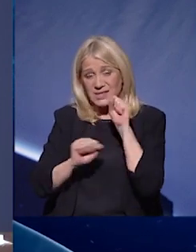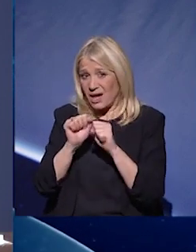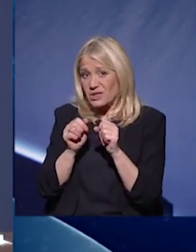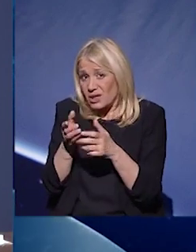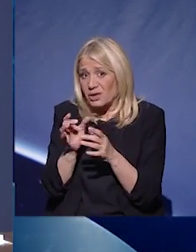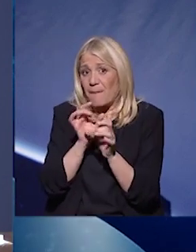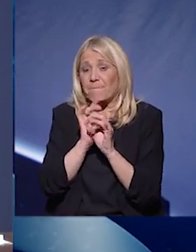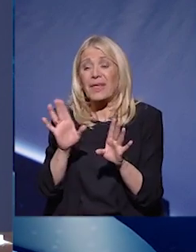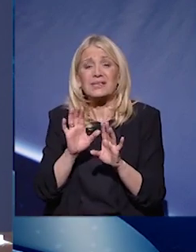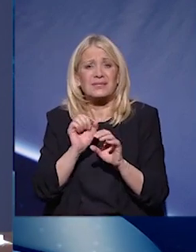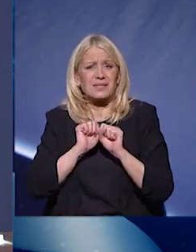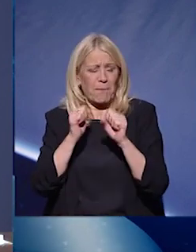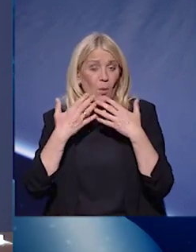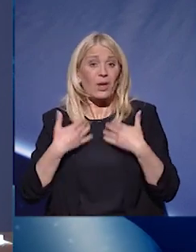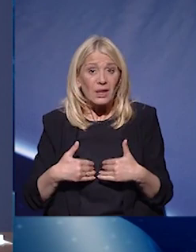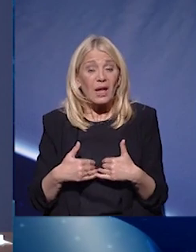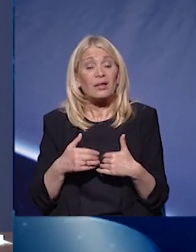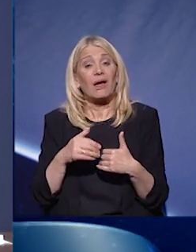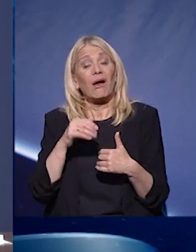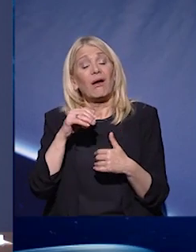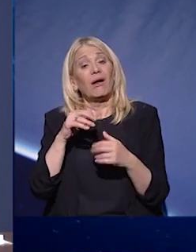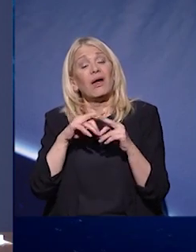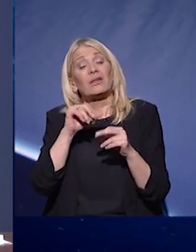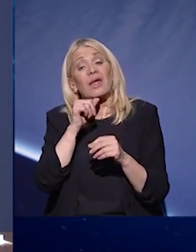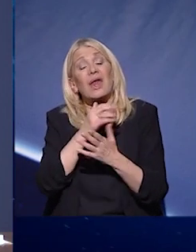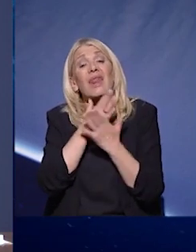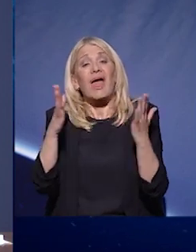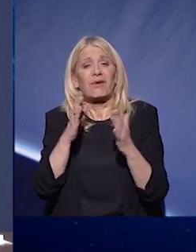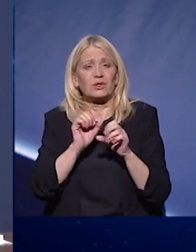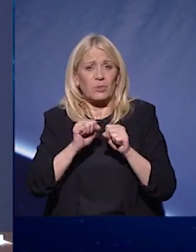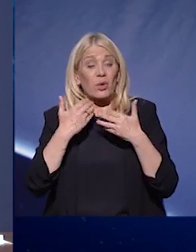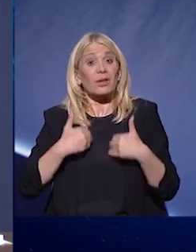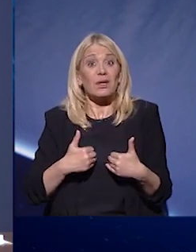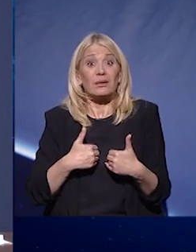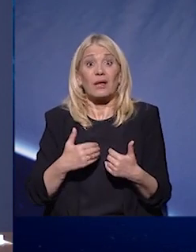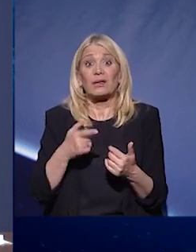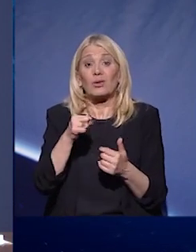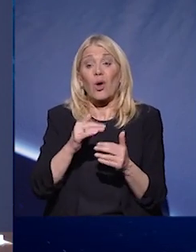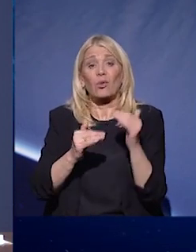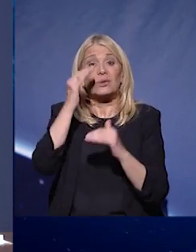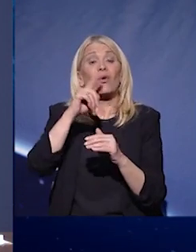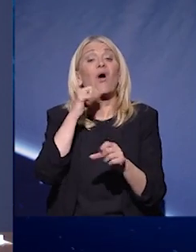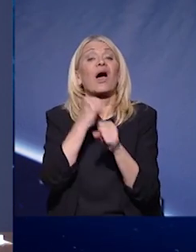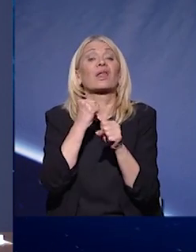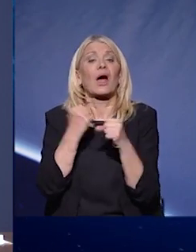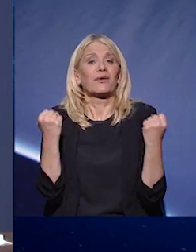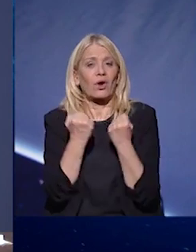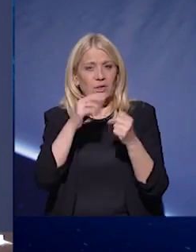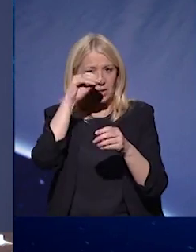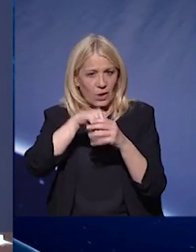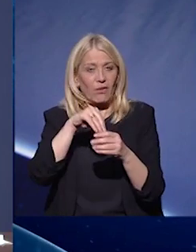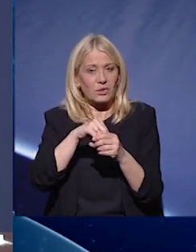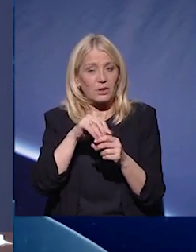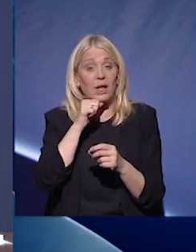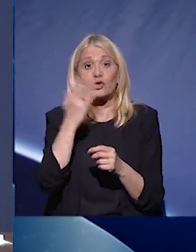bez ikakvog imuniteta, a da je najveći imunitet stekao taj uzrast radno aktivnog stanovništva, jer su